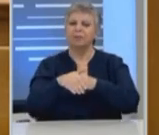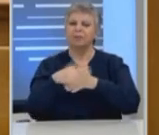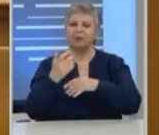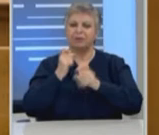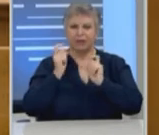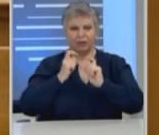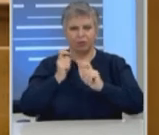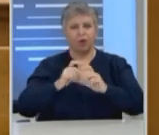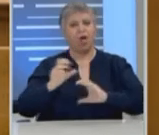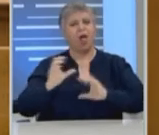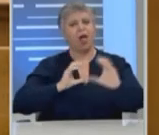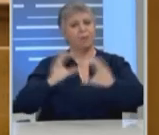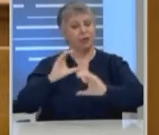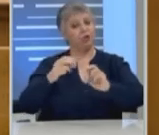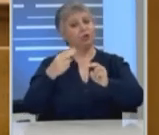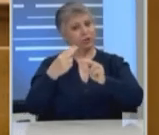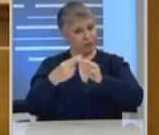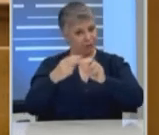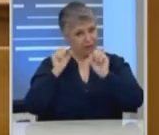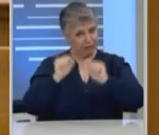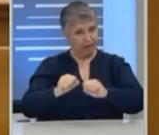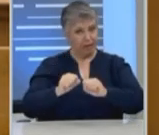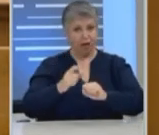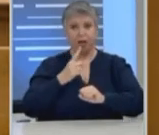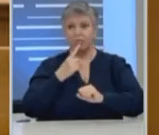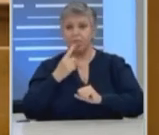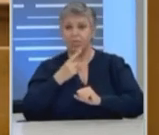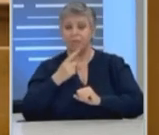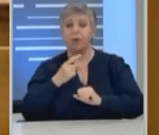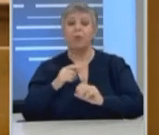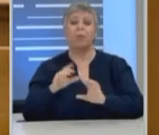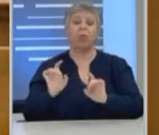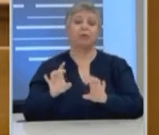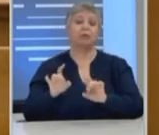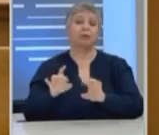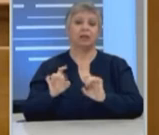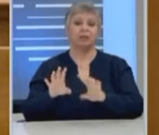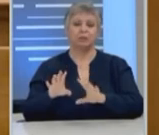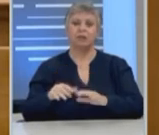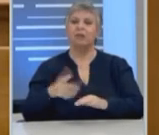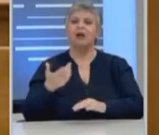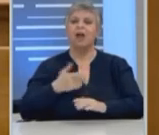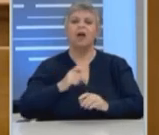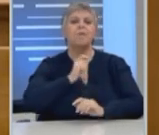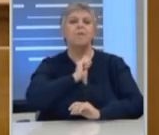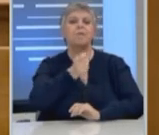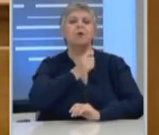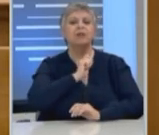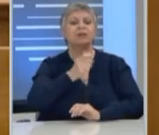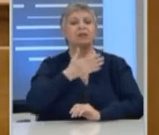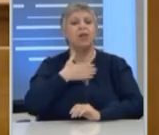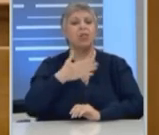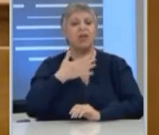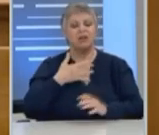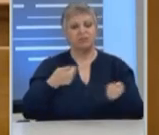Δεν την υποτιμώ. Αλλά πολιτική δεν είναι μόνο η επικοινωνία. Η πολιτική θέλει και στρατηγική,